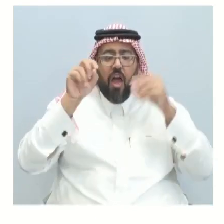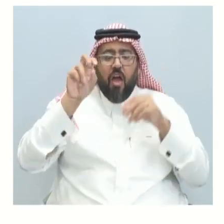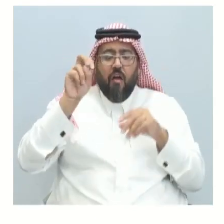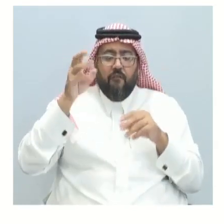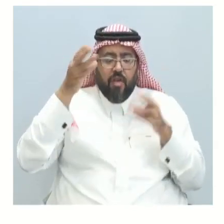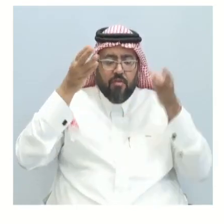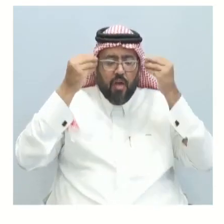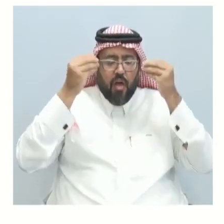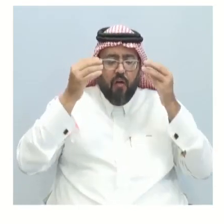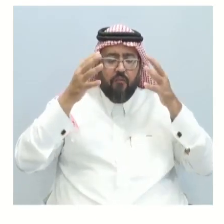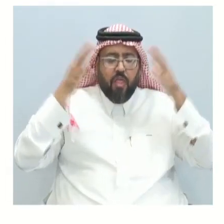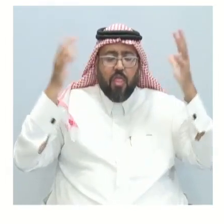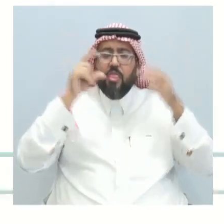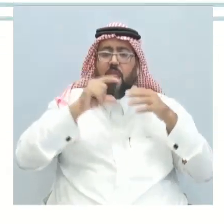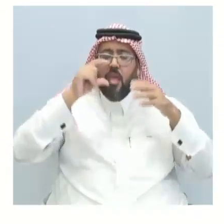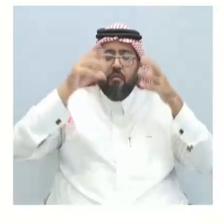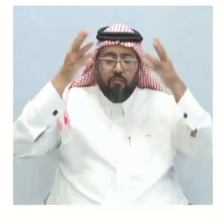لسعه علمه